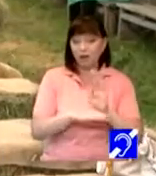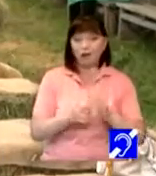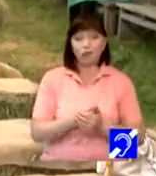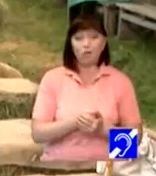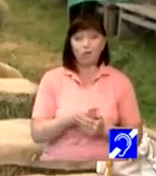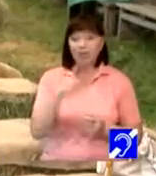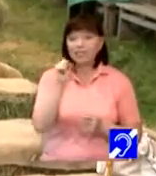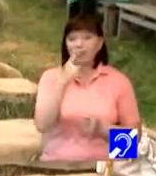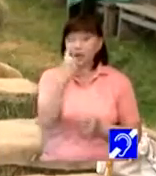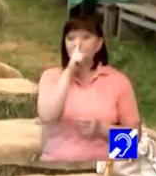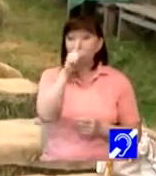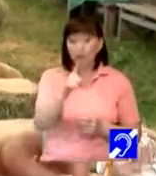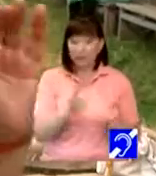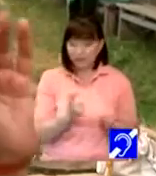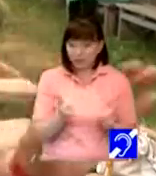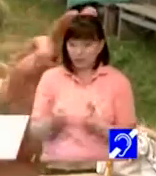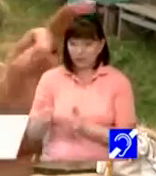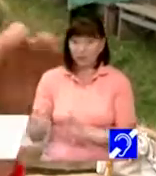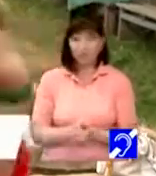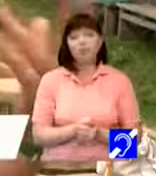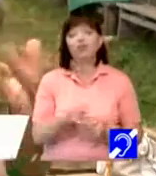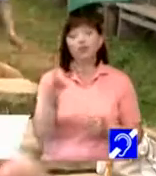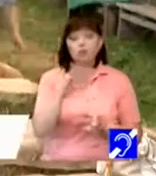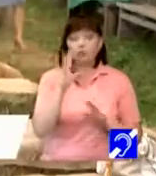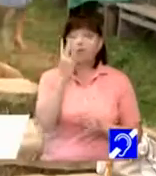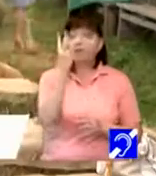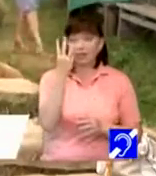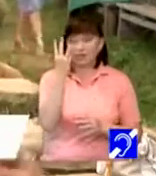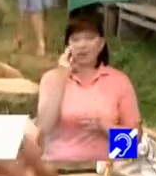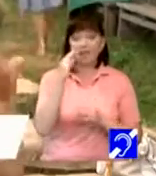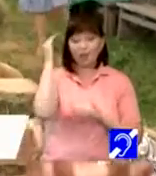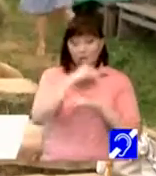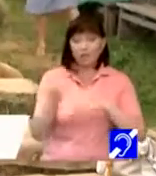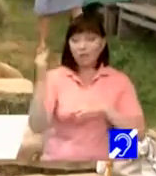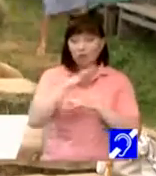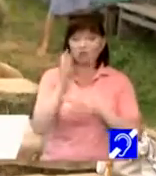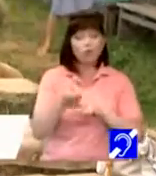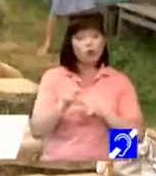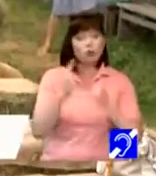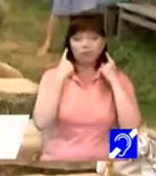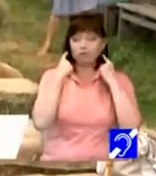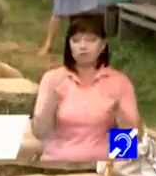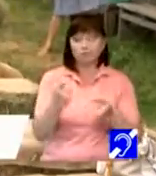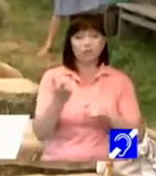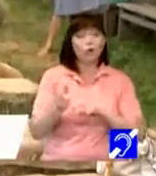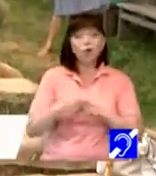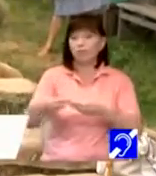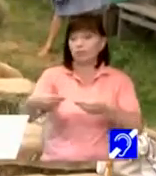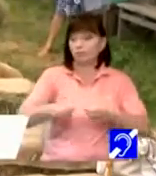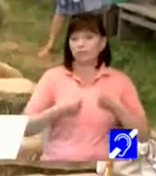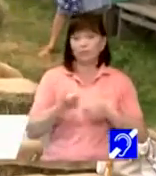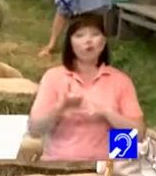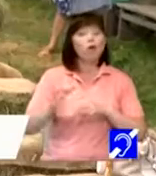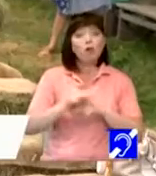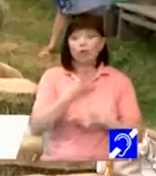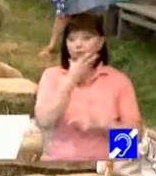care sunt sigură că va fi ceva fantastic și foarte neobișnuit, va fi foarte impresionant